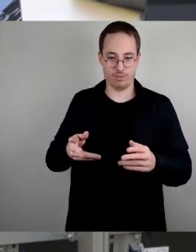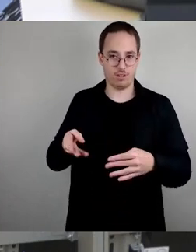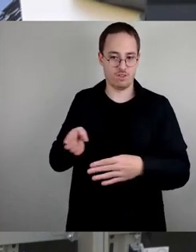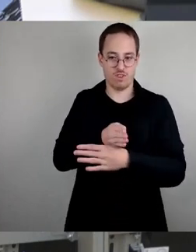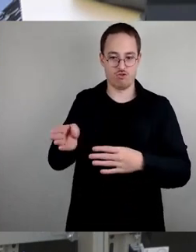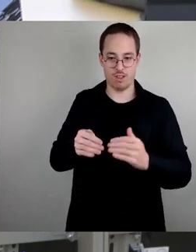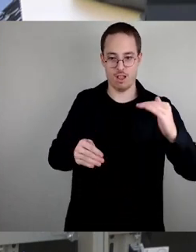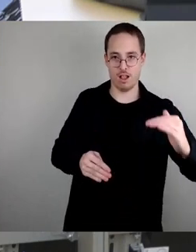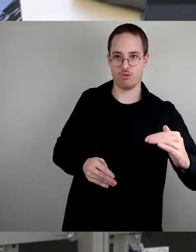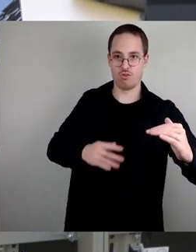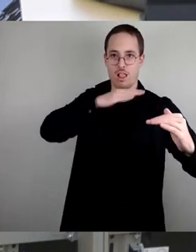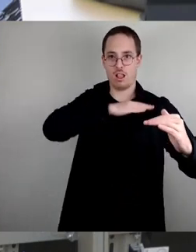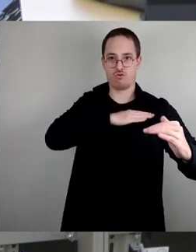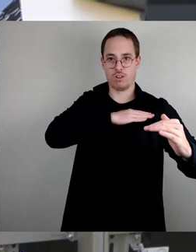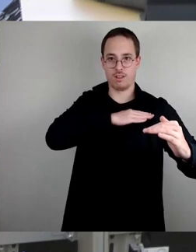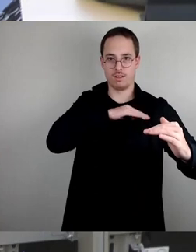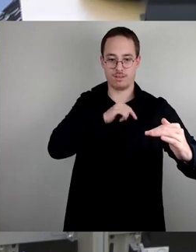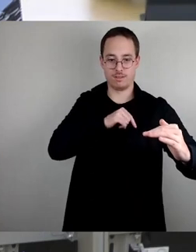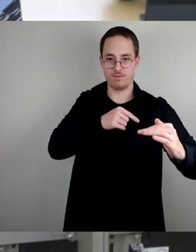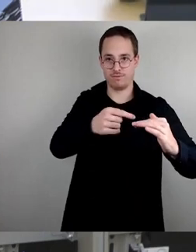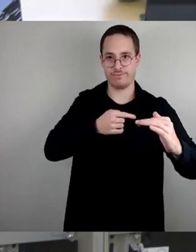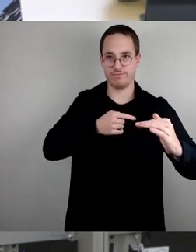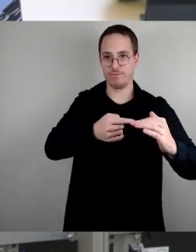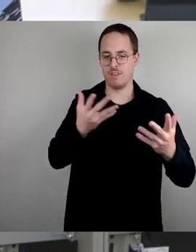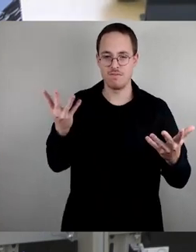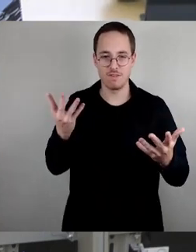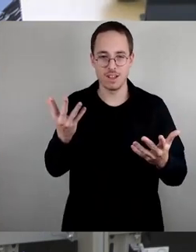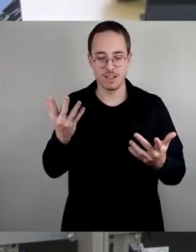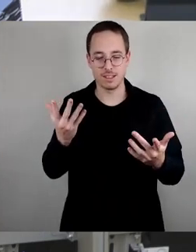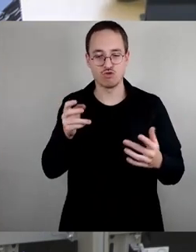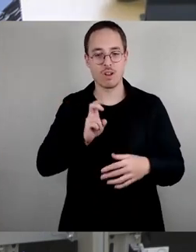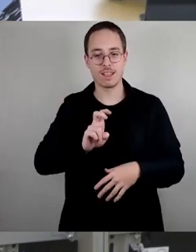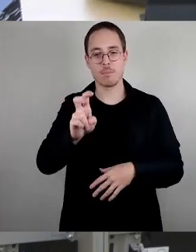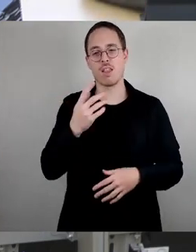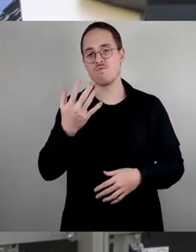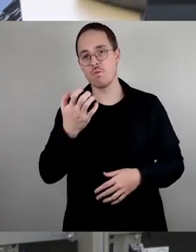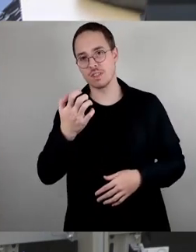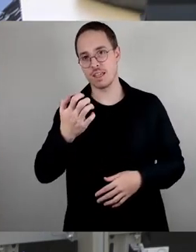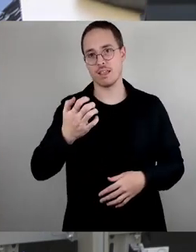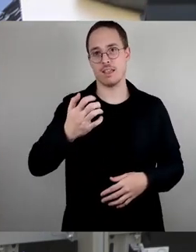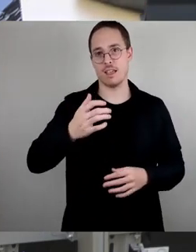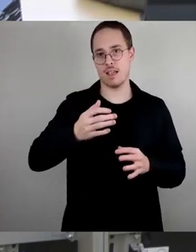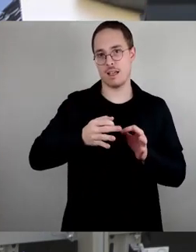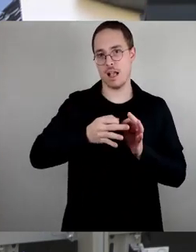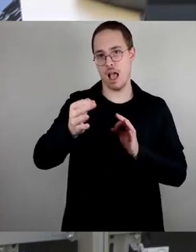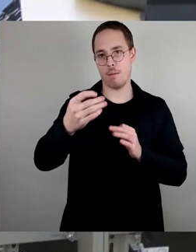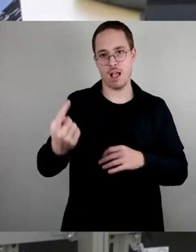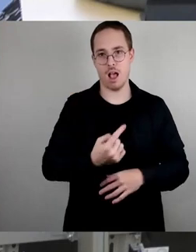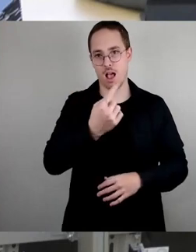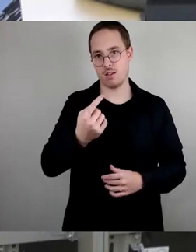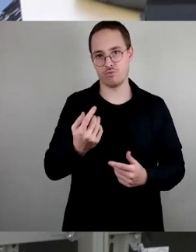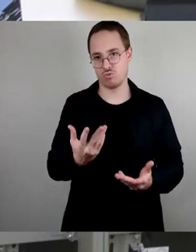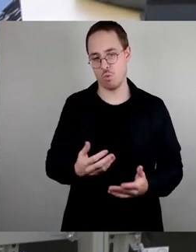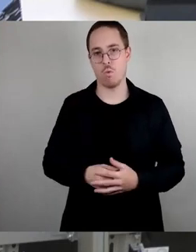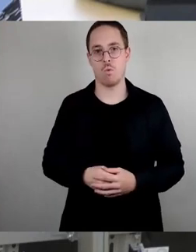möchte. Wir reden jetzt nicht von Havariefällen, das ist was anderes, aber im ganz normalen Straßenverkehr wird das nicht möglich sein, dass die Straßenbahn